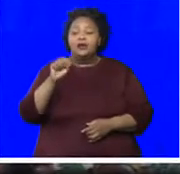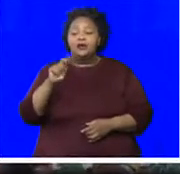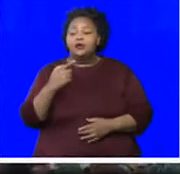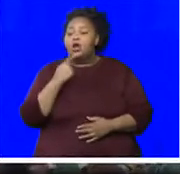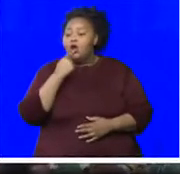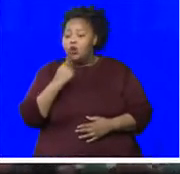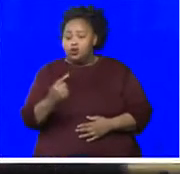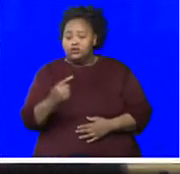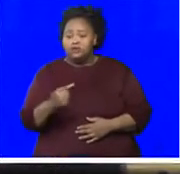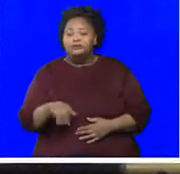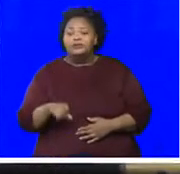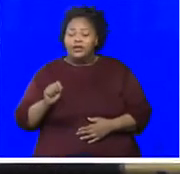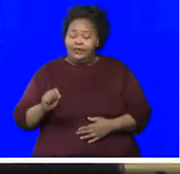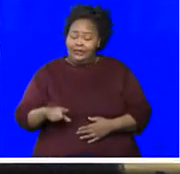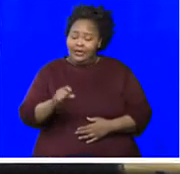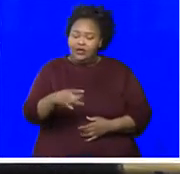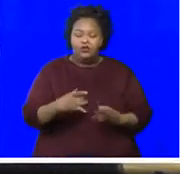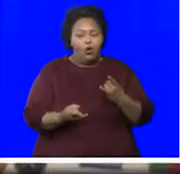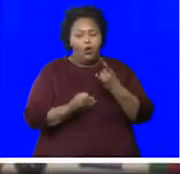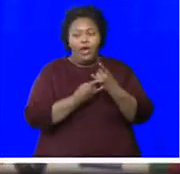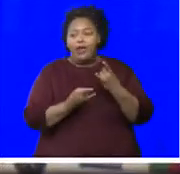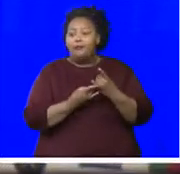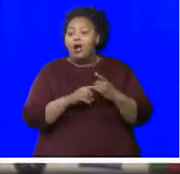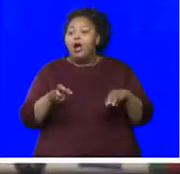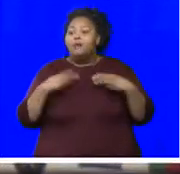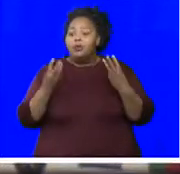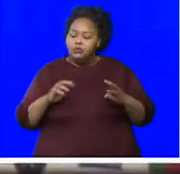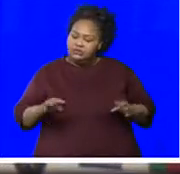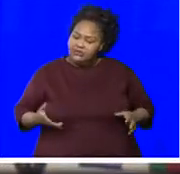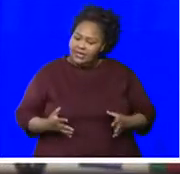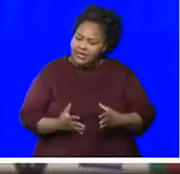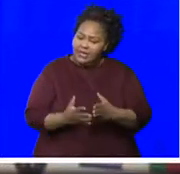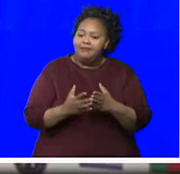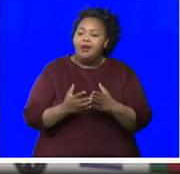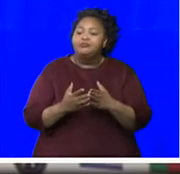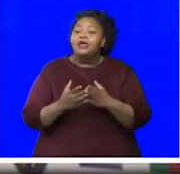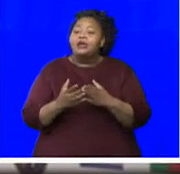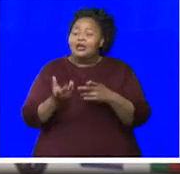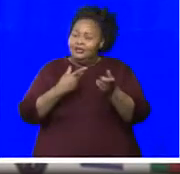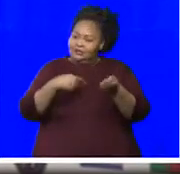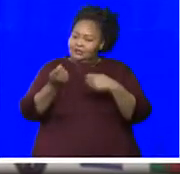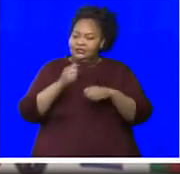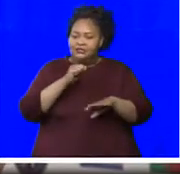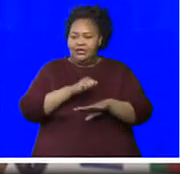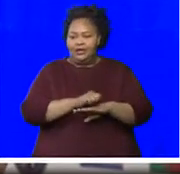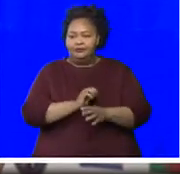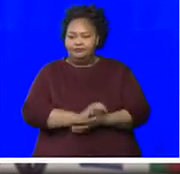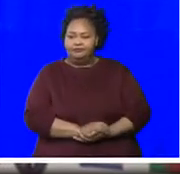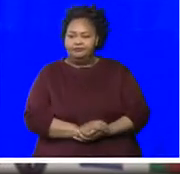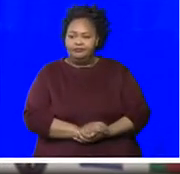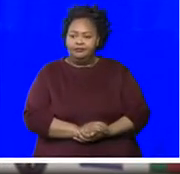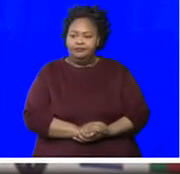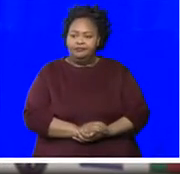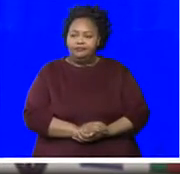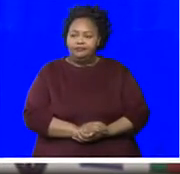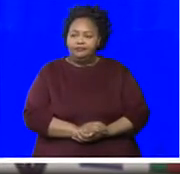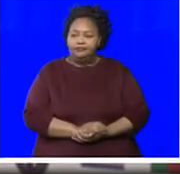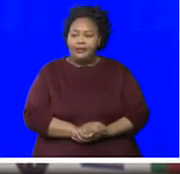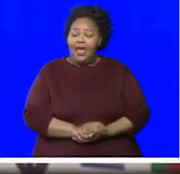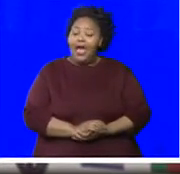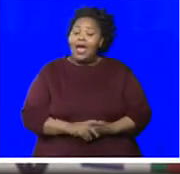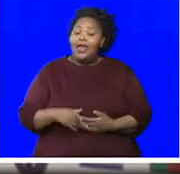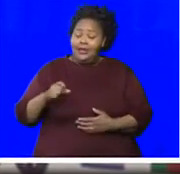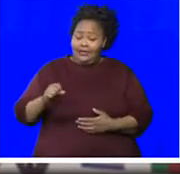latawuzuza kuto ukuthi alimele kuthengisa. A handover of seed kits that will enable individual